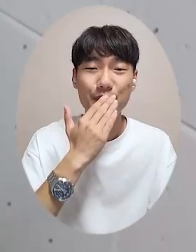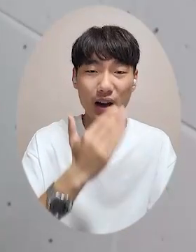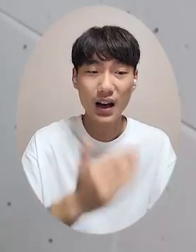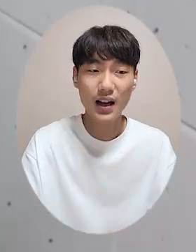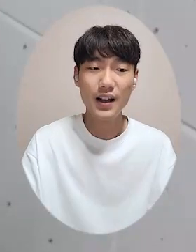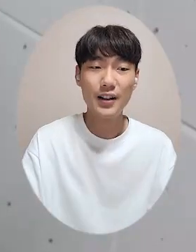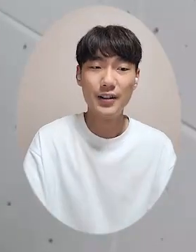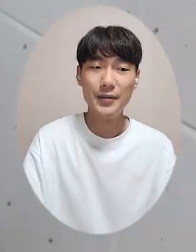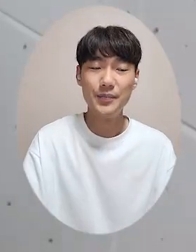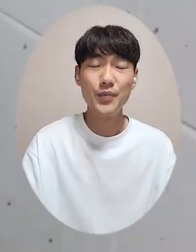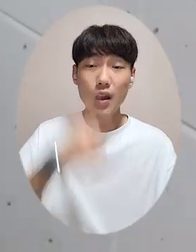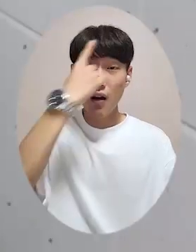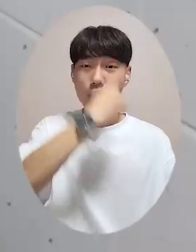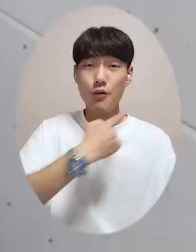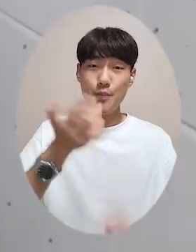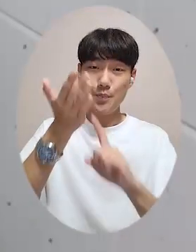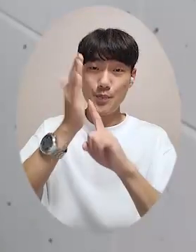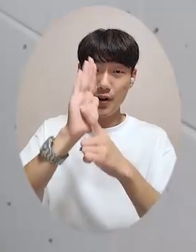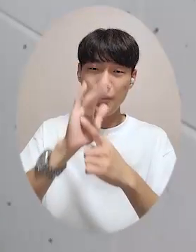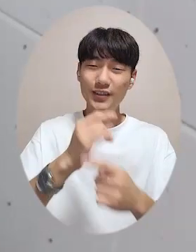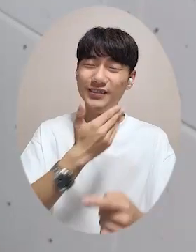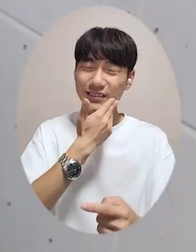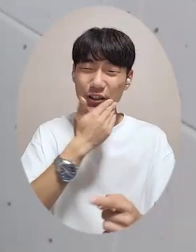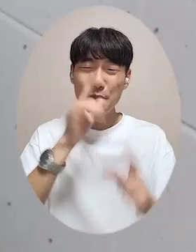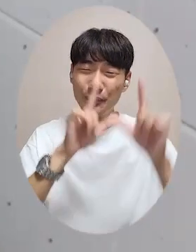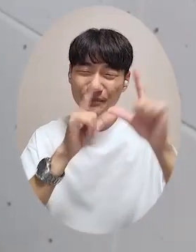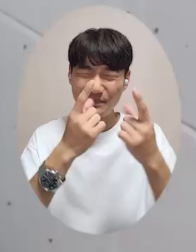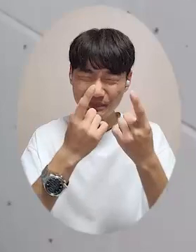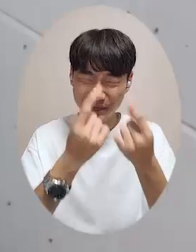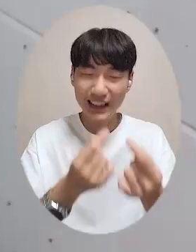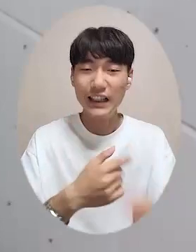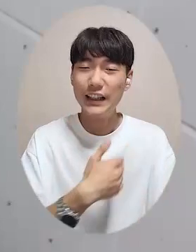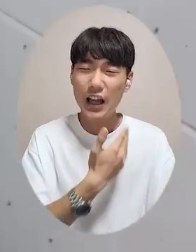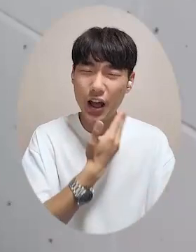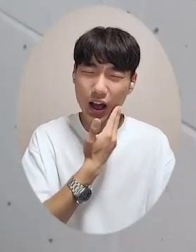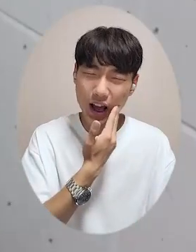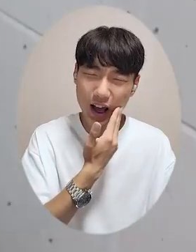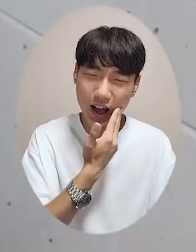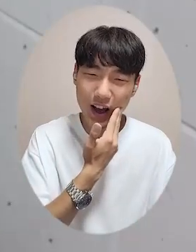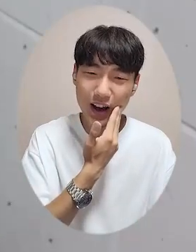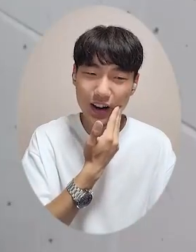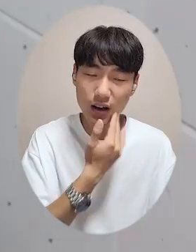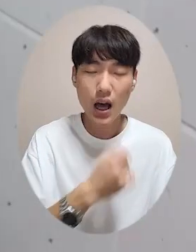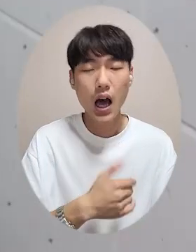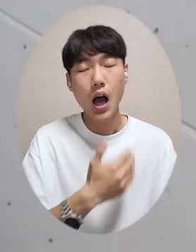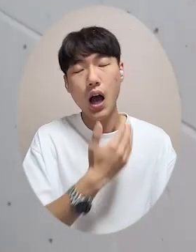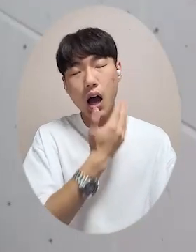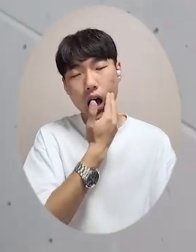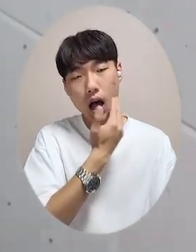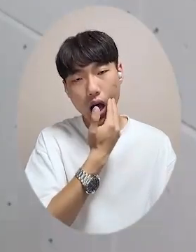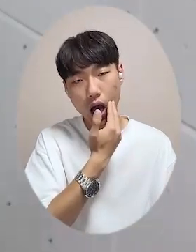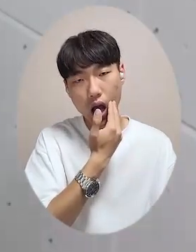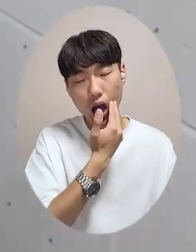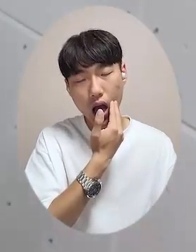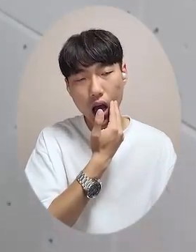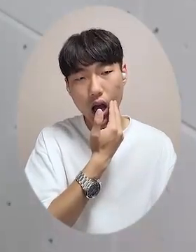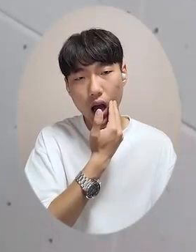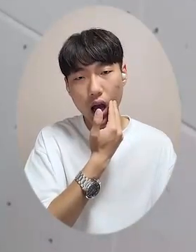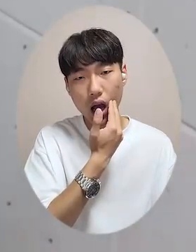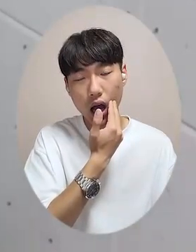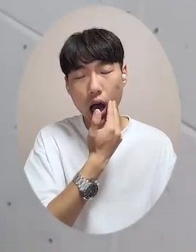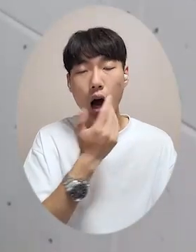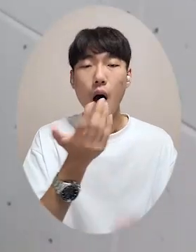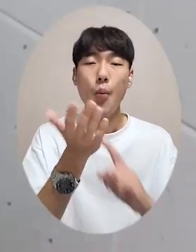바뀌어요. 표정으로는 귀엽다가 귀여운 표정을 진짜 이렇게 하면 귀엽다가 되고 아깝다는 아까워 이럴 때 이제